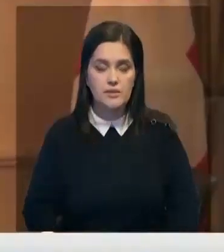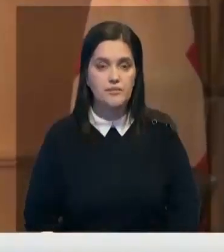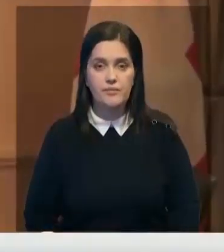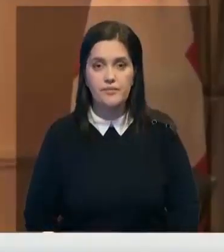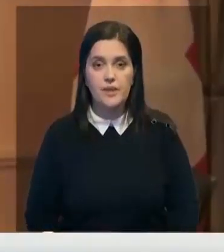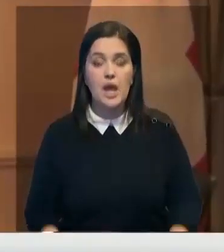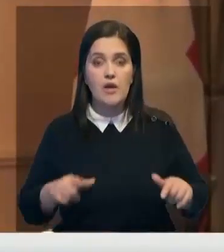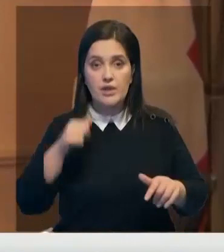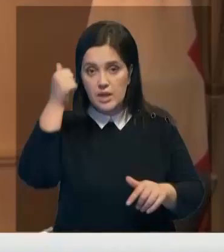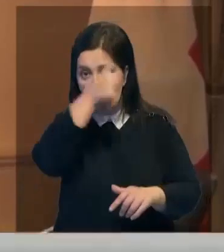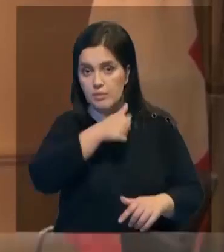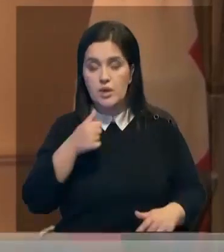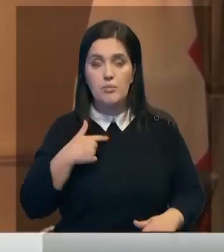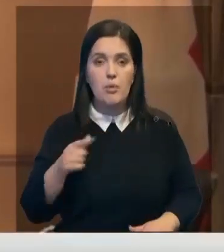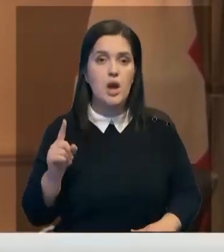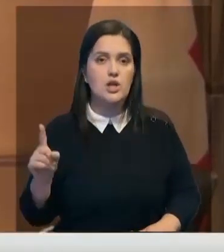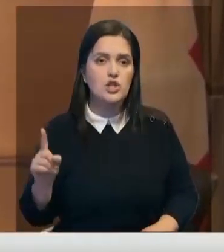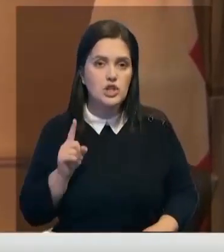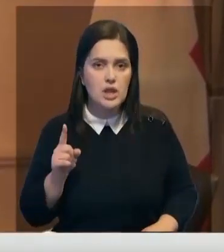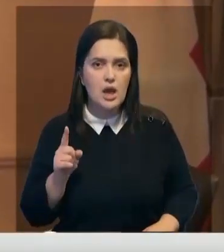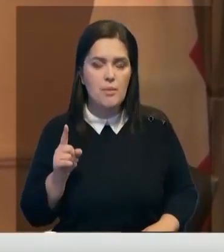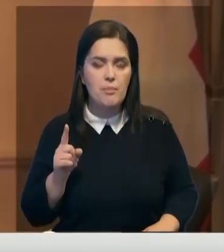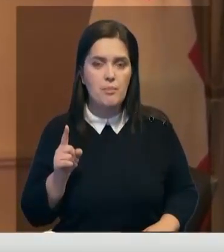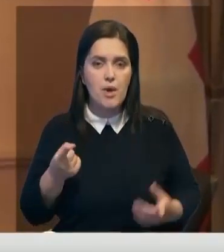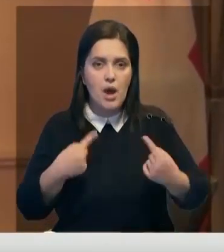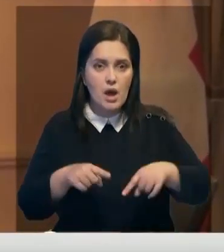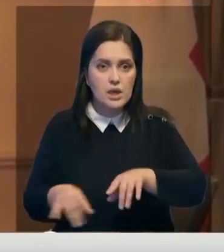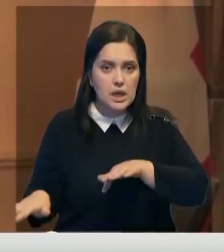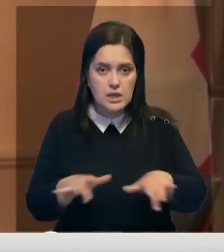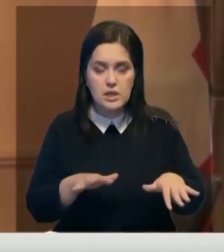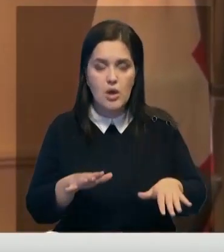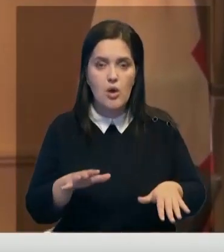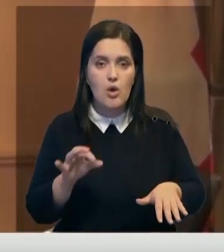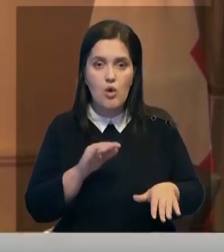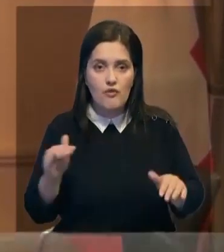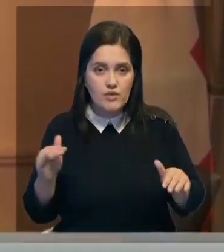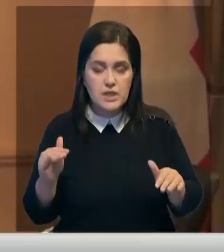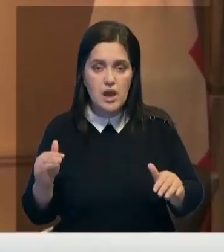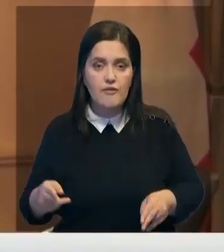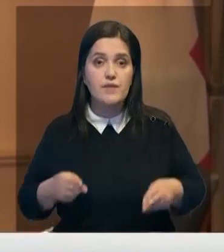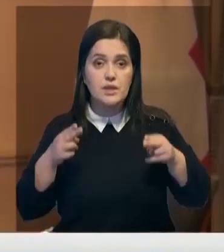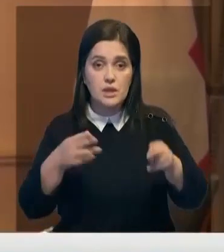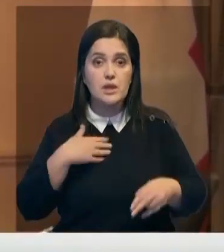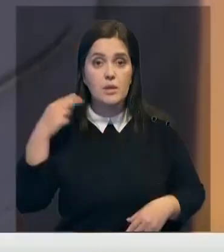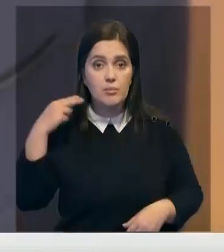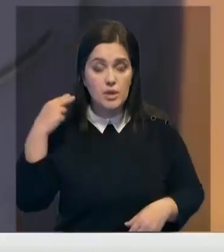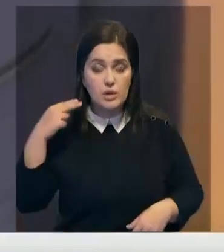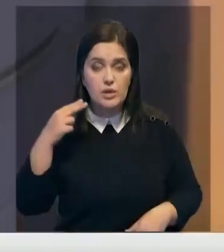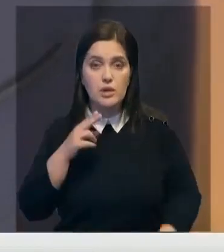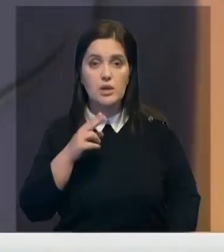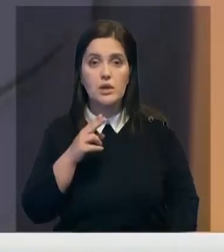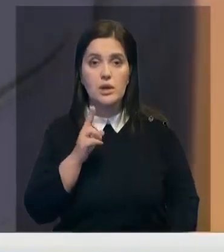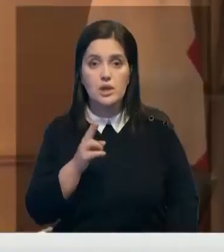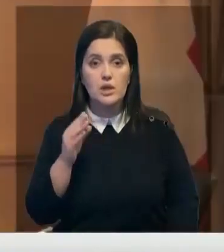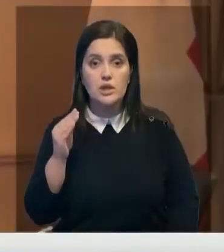этом году мы ожидаем организацию официального визита нашего президента Касым-Жомарт Кемелевича